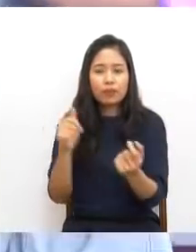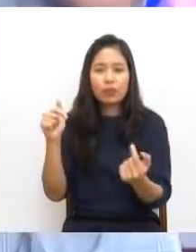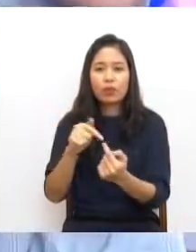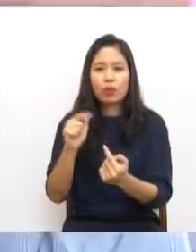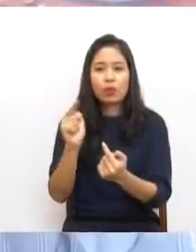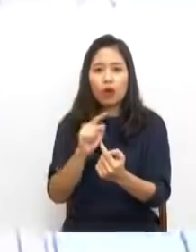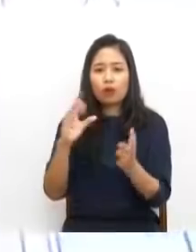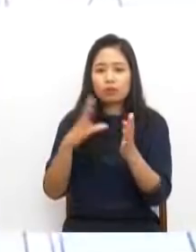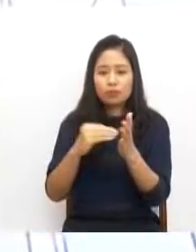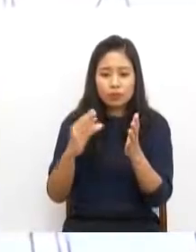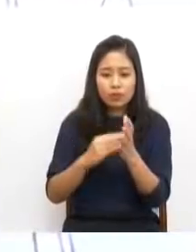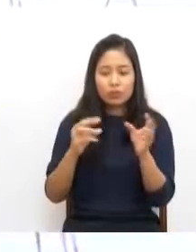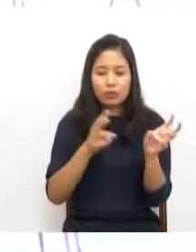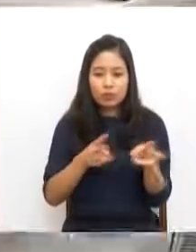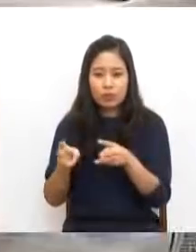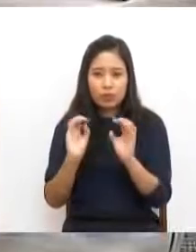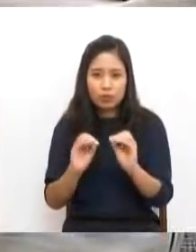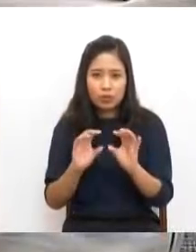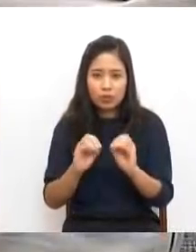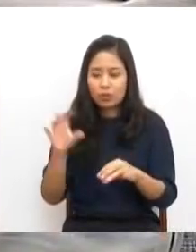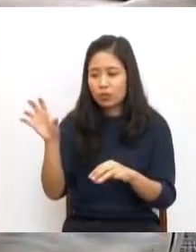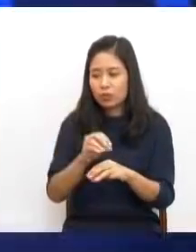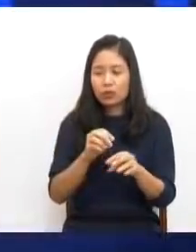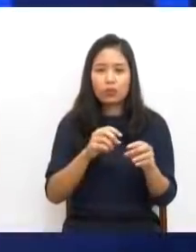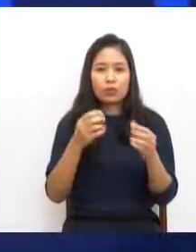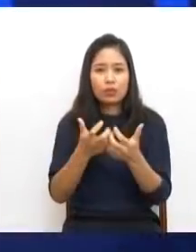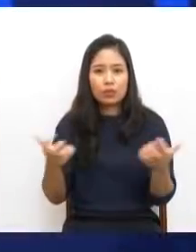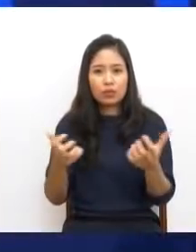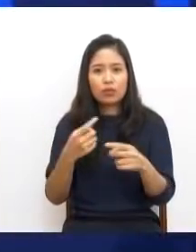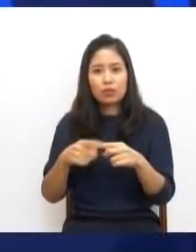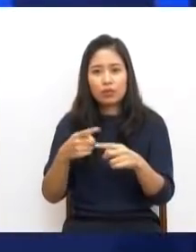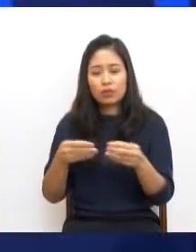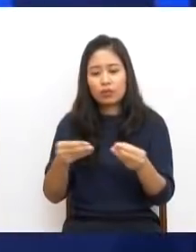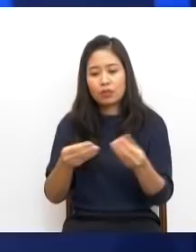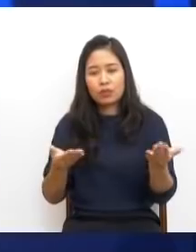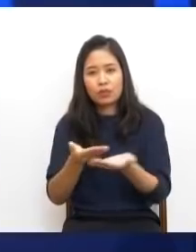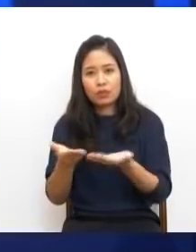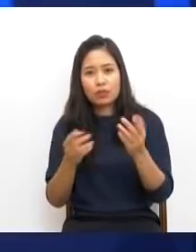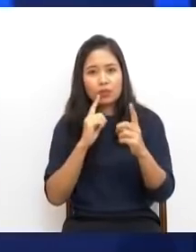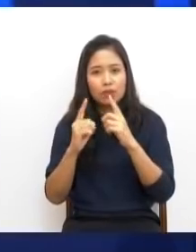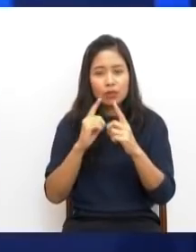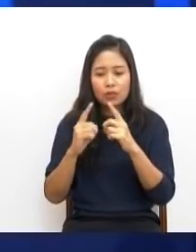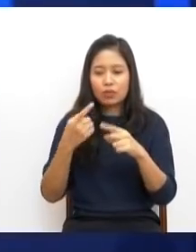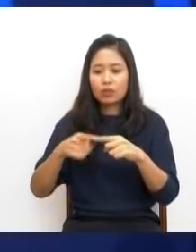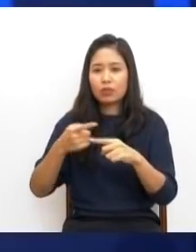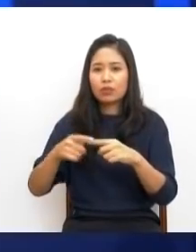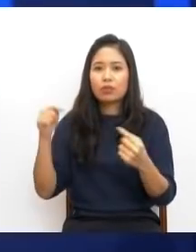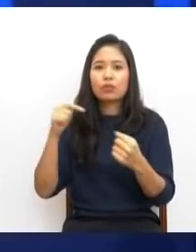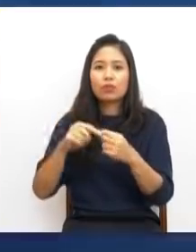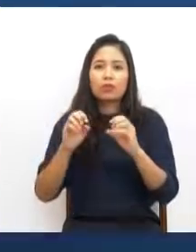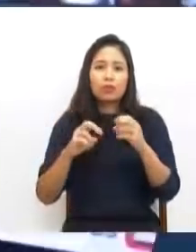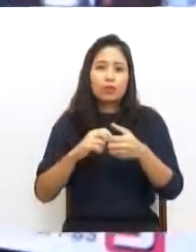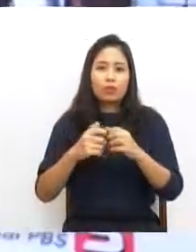มวิธีสอนนะคะเพราะฉะนั้นตรงนี้จะเป็นพื้นที่ที่จะแลกเปลี่ยนกันและกันเพื่อพัฒนาการให้ของสังคมให้ดียิ่งขึ้นต่อไป